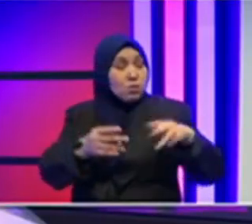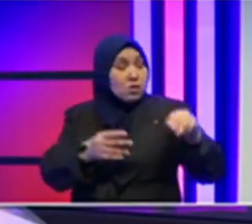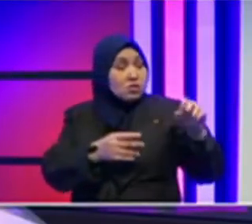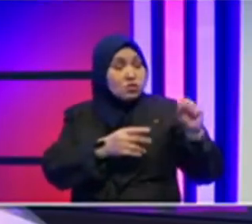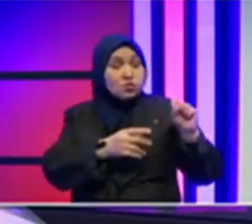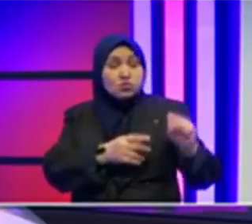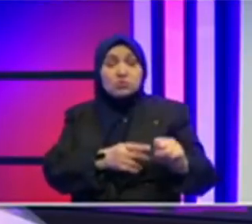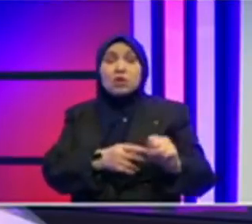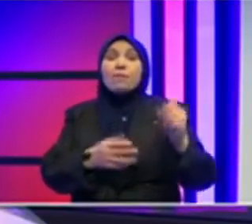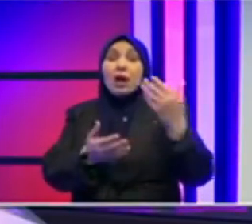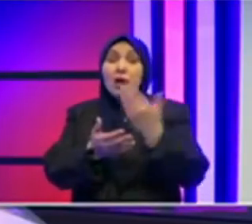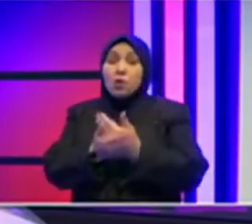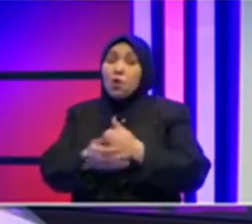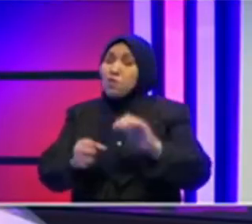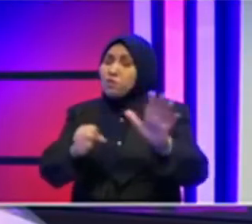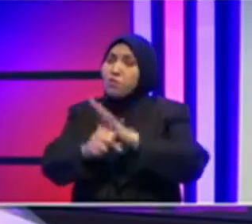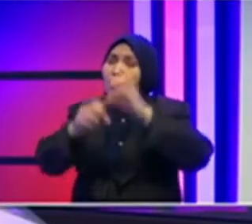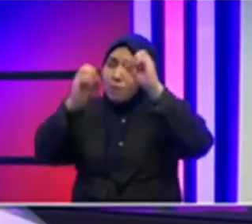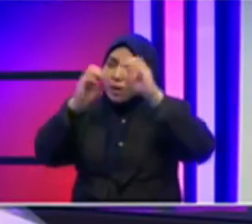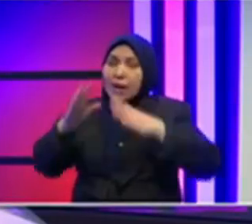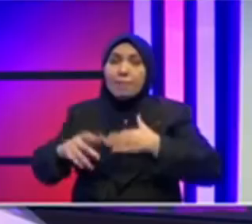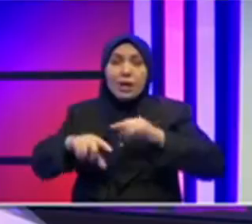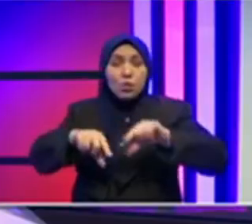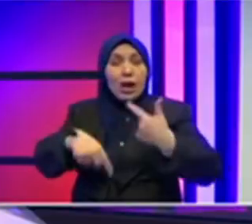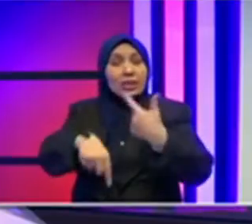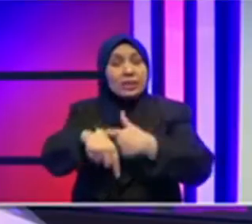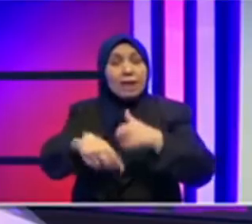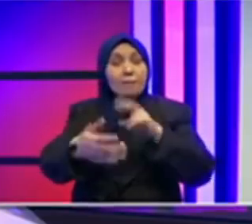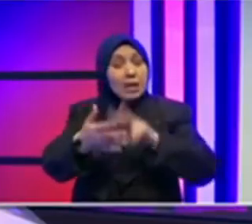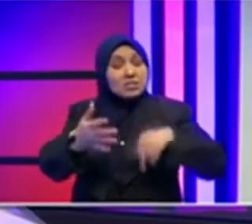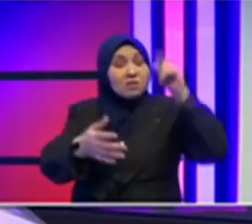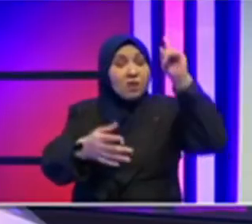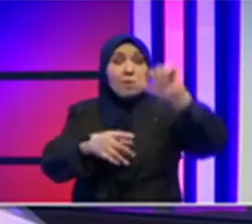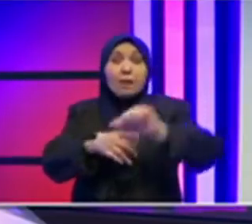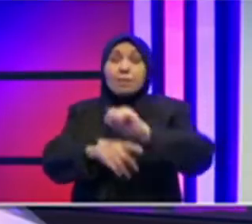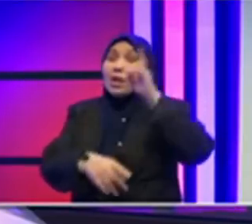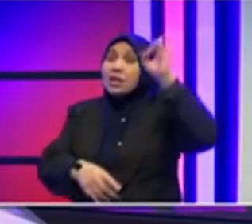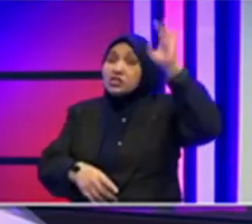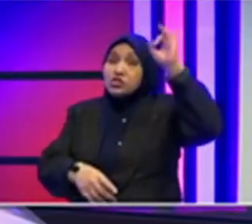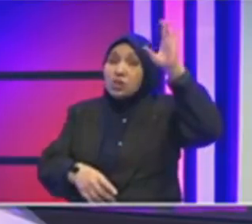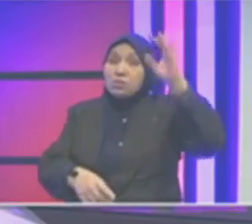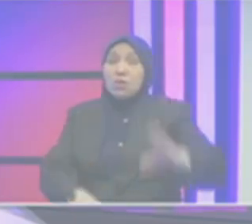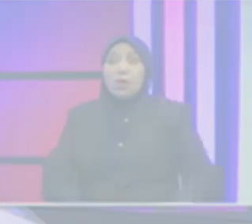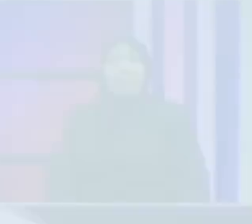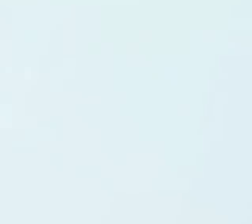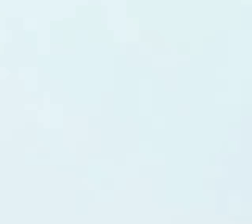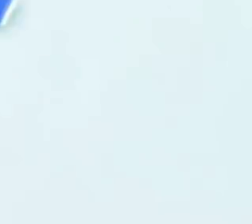Jumaat penuh barakah My Quran Time. Baca, faham, amal insya-Allah.